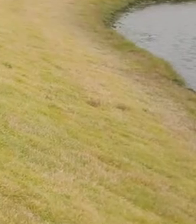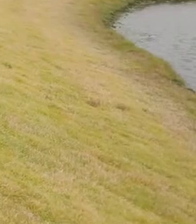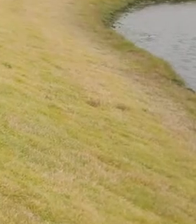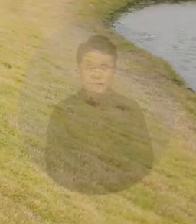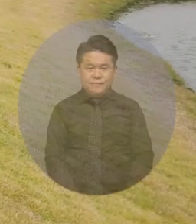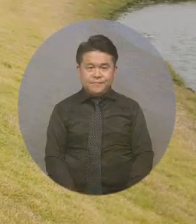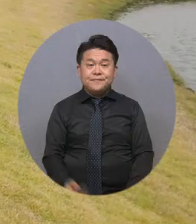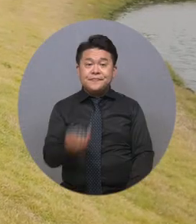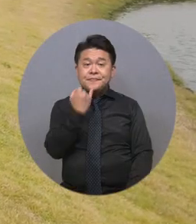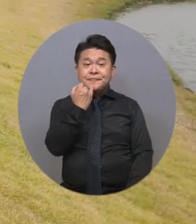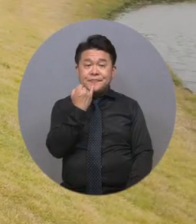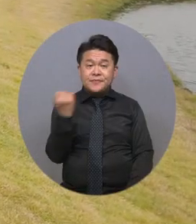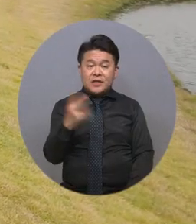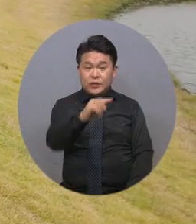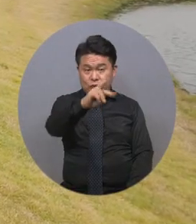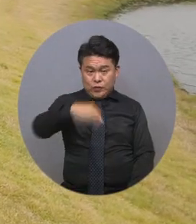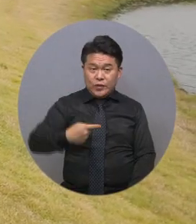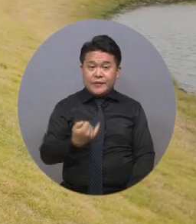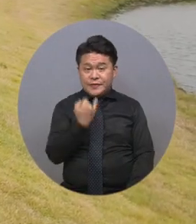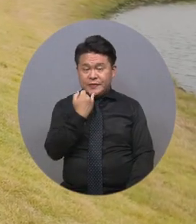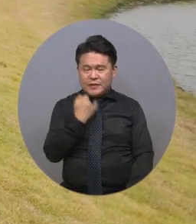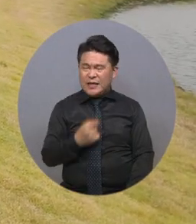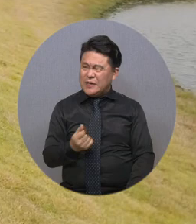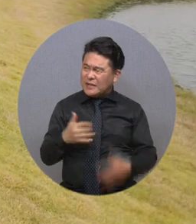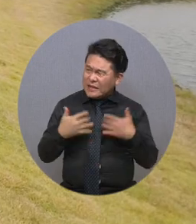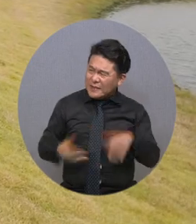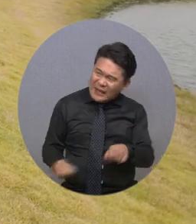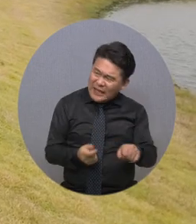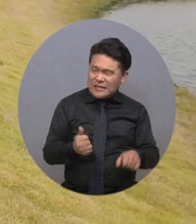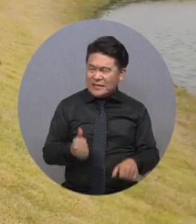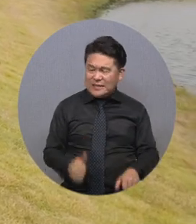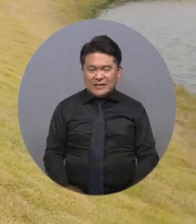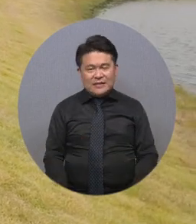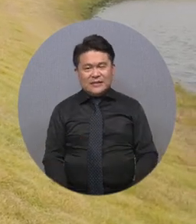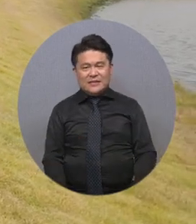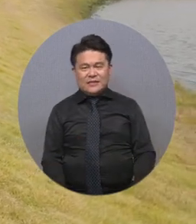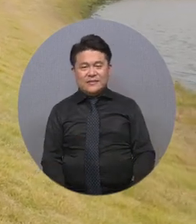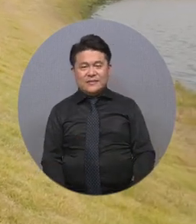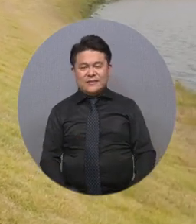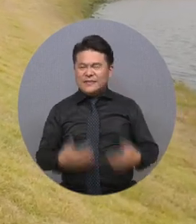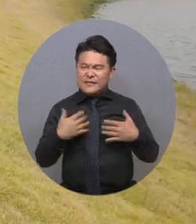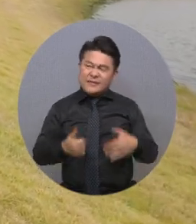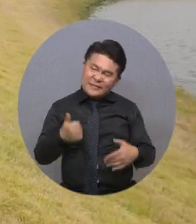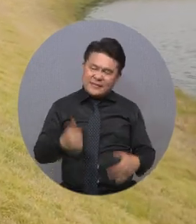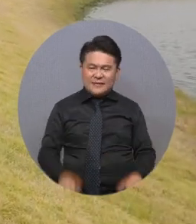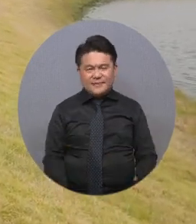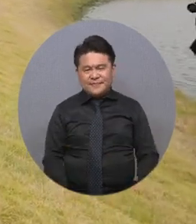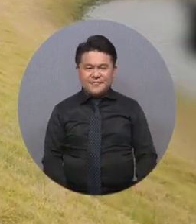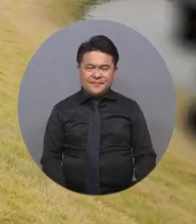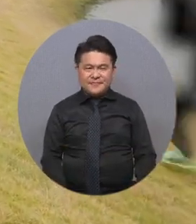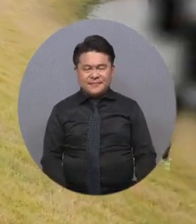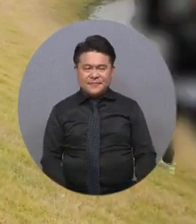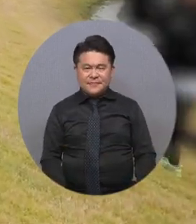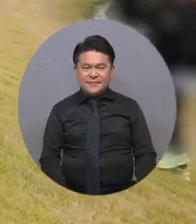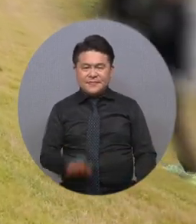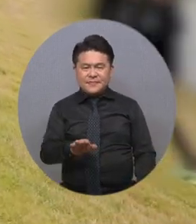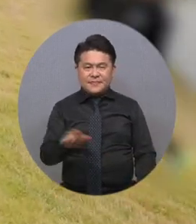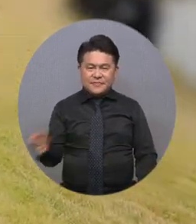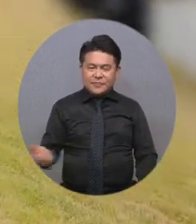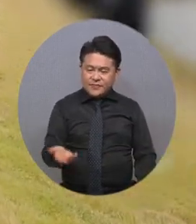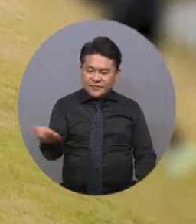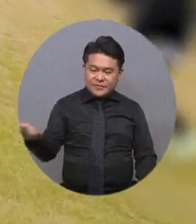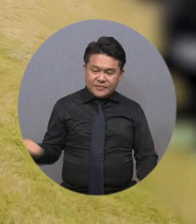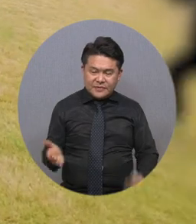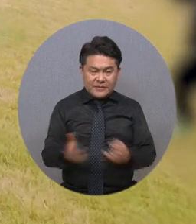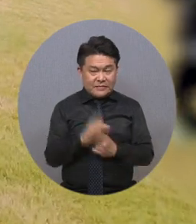러프라서 괜찮아 괜찮아 러프에서 다시 러프로 갔다 약하게 칠 거야 잘 쳤어 잘 쳤어 왜냐면 여기 해저드가